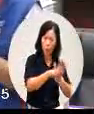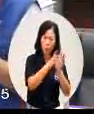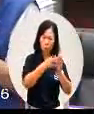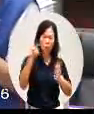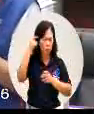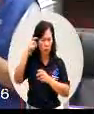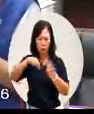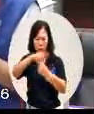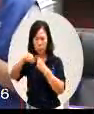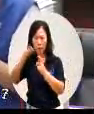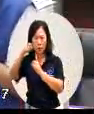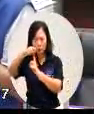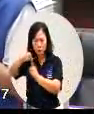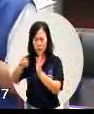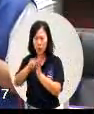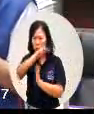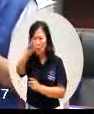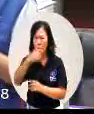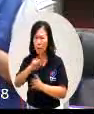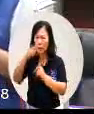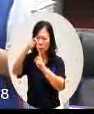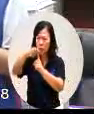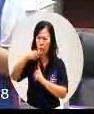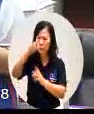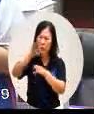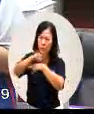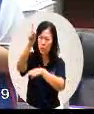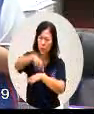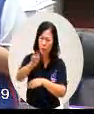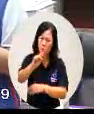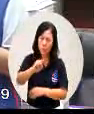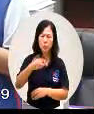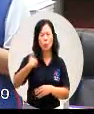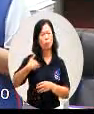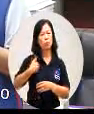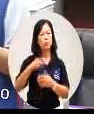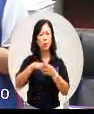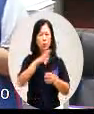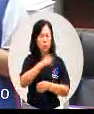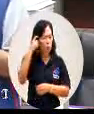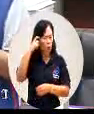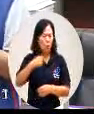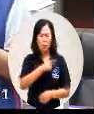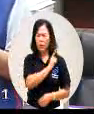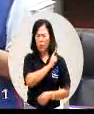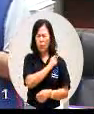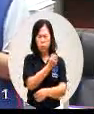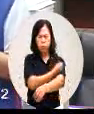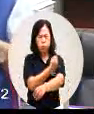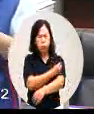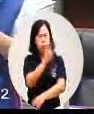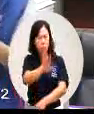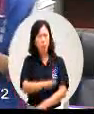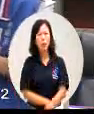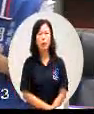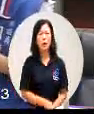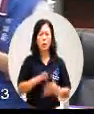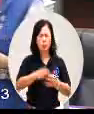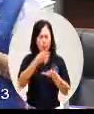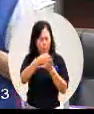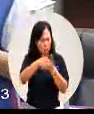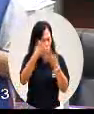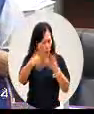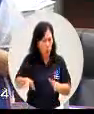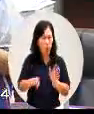迄个当时车要来。这个哈、哦，王局长，我很痛苦。哦，就跟你讲过的，你讲按开足些